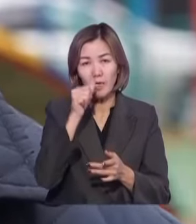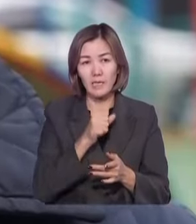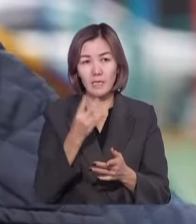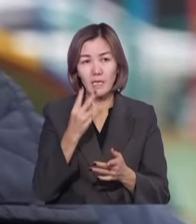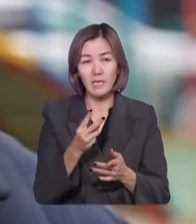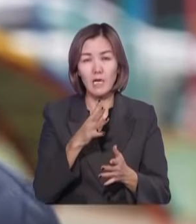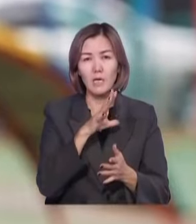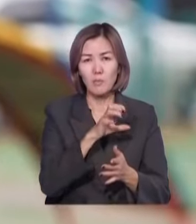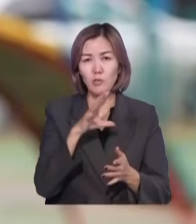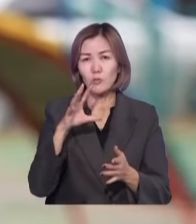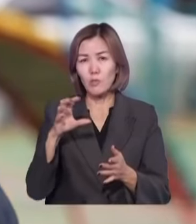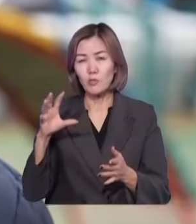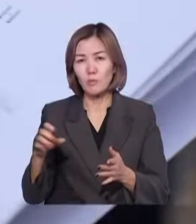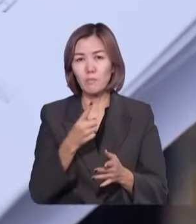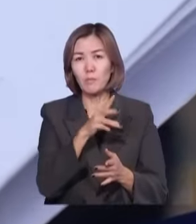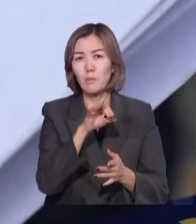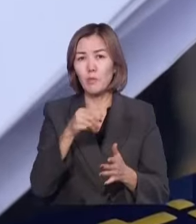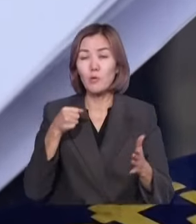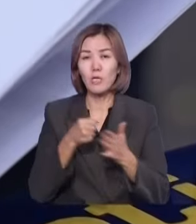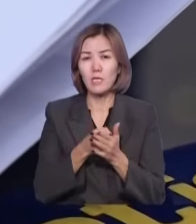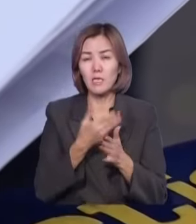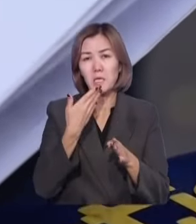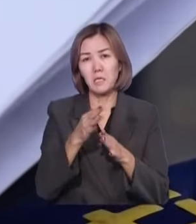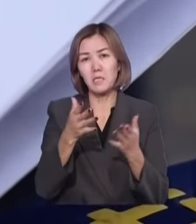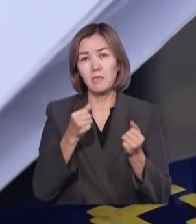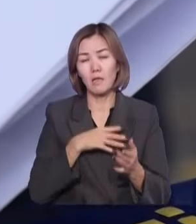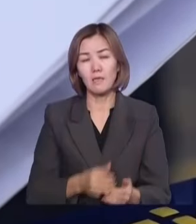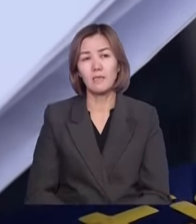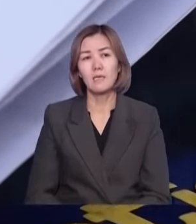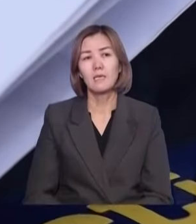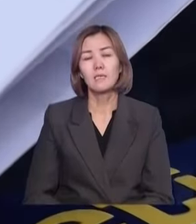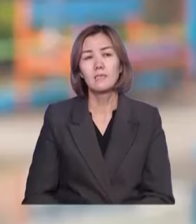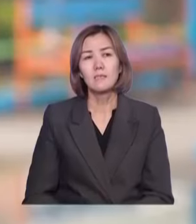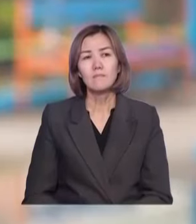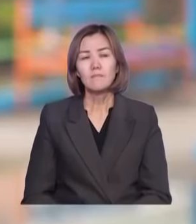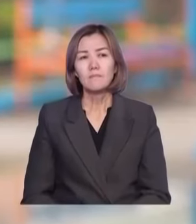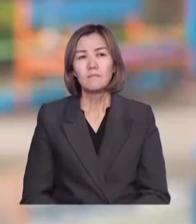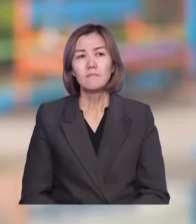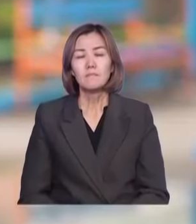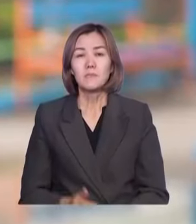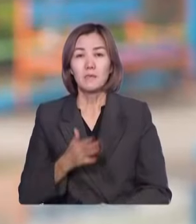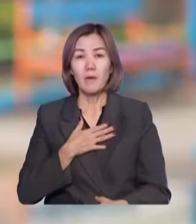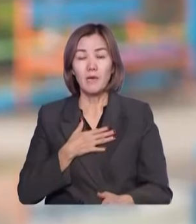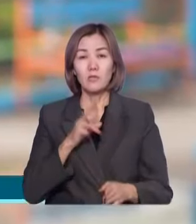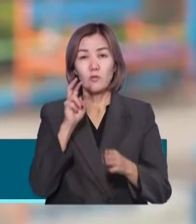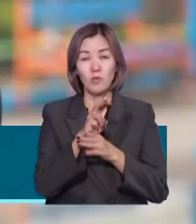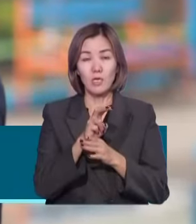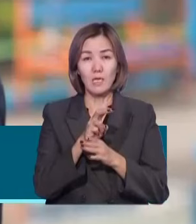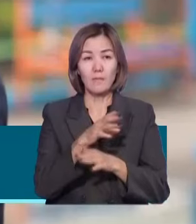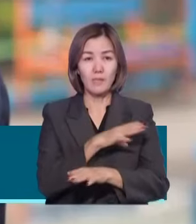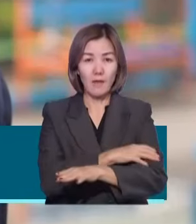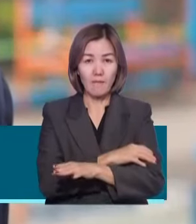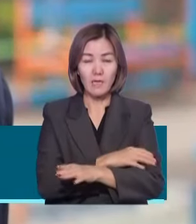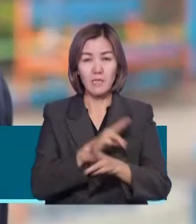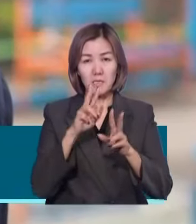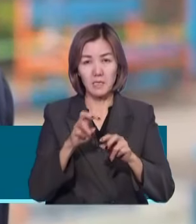500 мыңнан 1 миллион теңгеге дейін несие рәсімделген. Kirip davliyim dölçetti, oy bay, ağa sizden davliyiniz